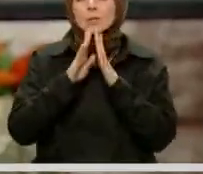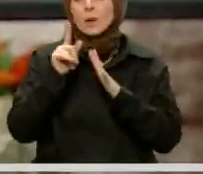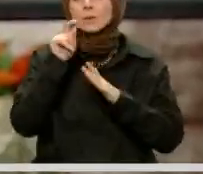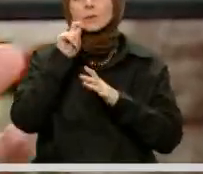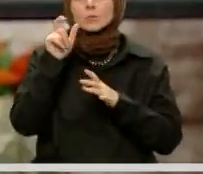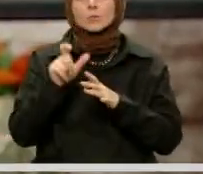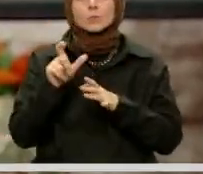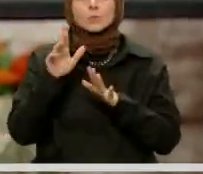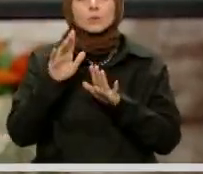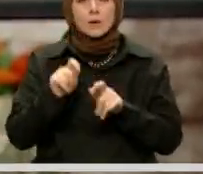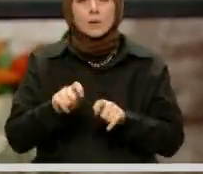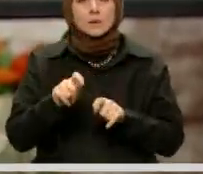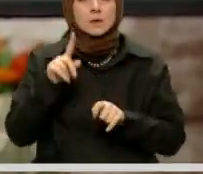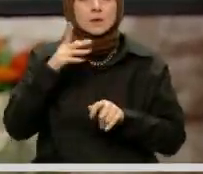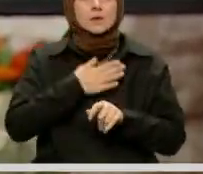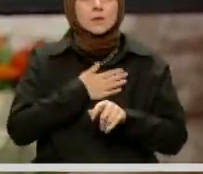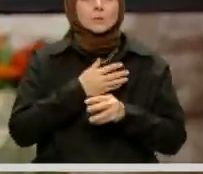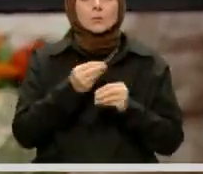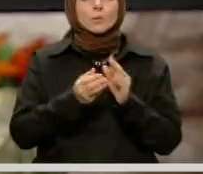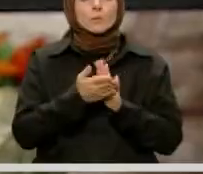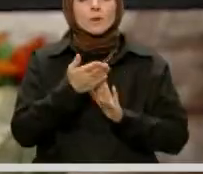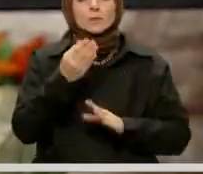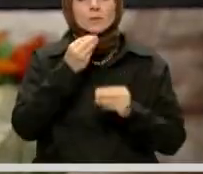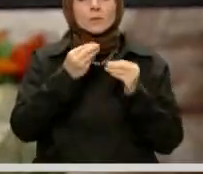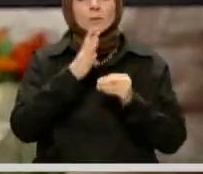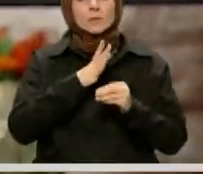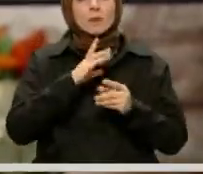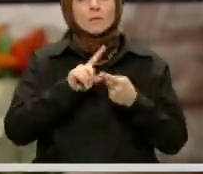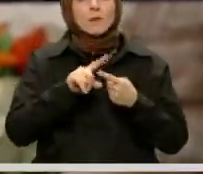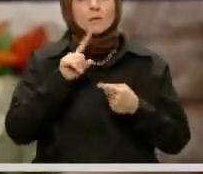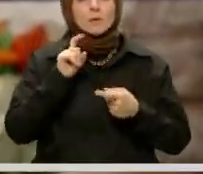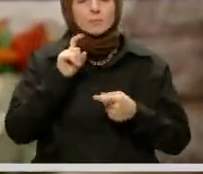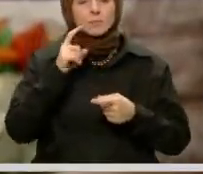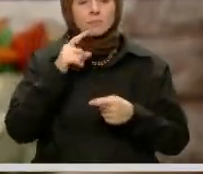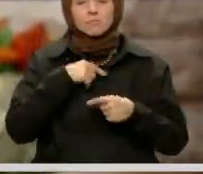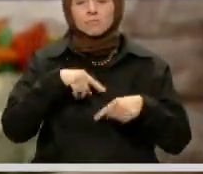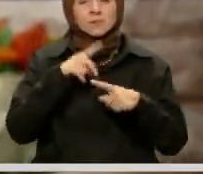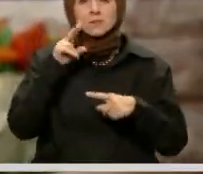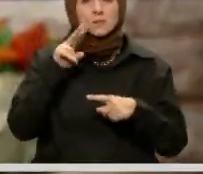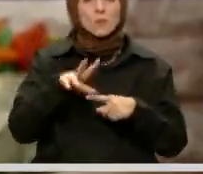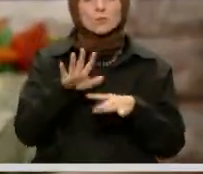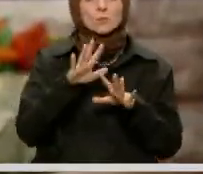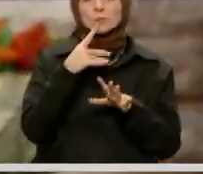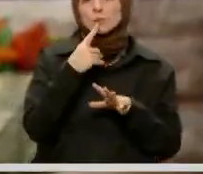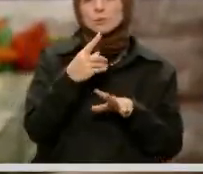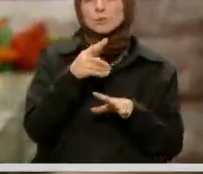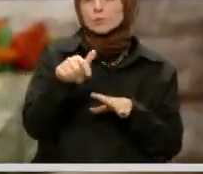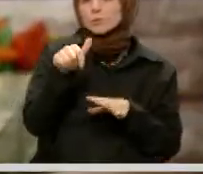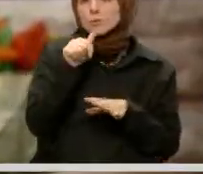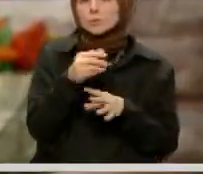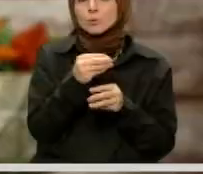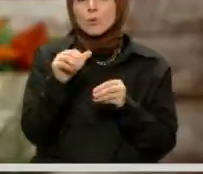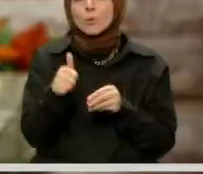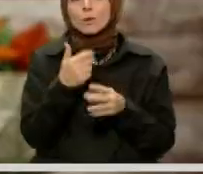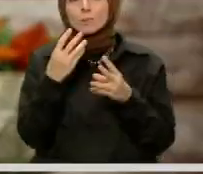ne nimetler varmış da biz fark edemiyormuşuz diyoruz. Suyun ne olduğunu, nasıl bir nimet olduğunu akşam iftar vaktinde